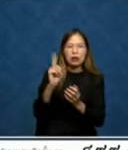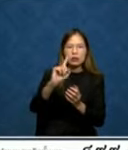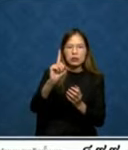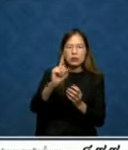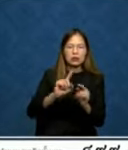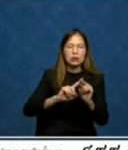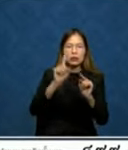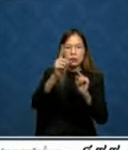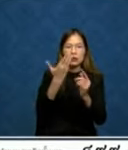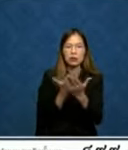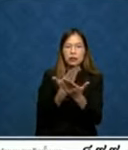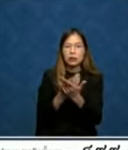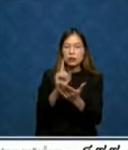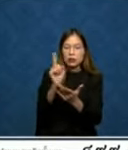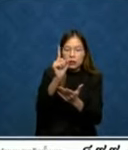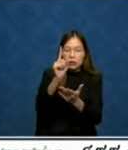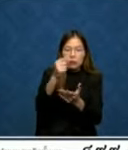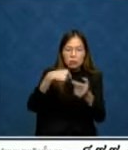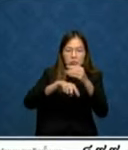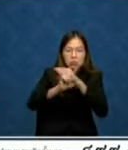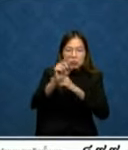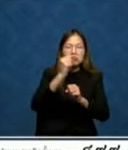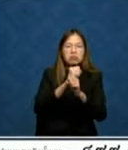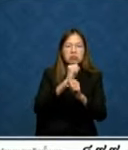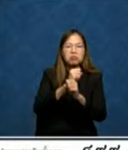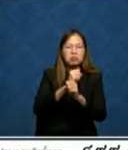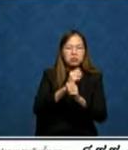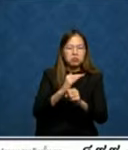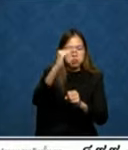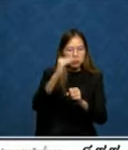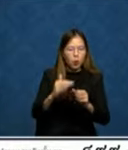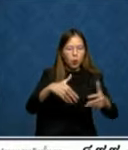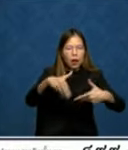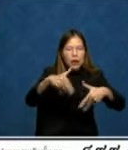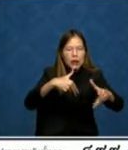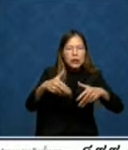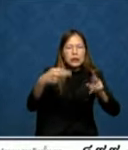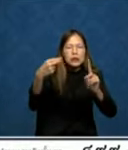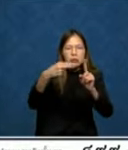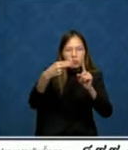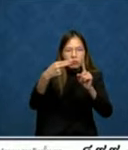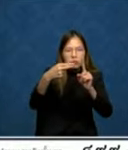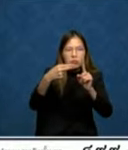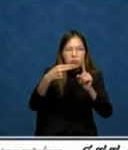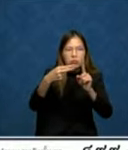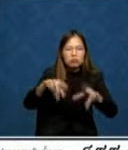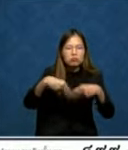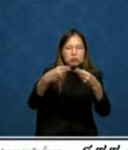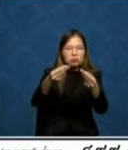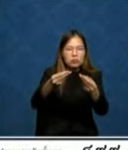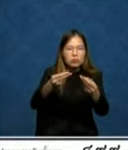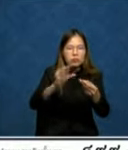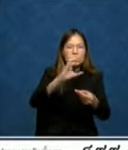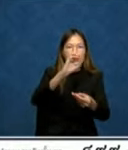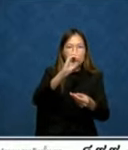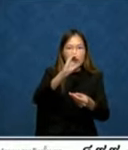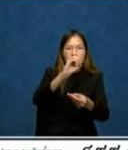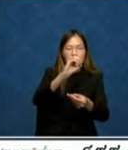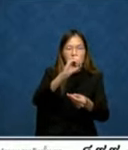รกก็คือเม็ดเงินที่จะลงไปสร้างกำลังให้กับพี่น้องประชาชนเพราะ 10,000 บาทจะถึงมือพี่น้องประชาชน50ล้านค